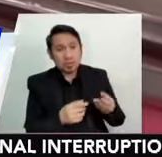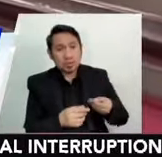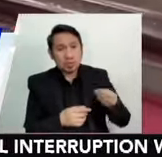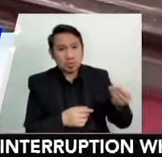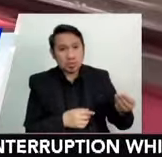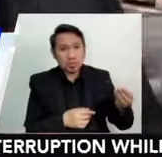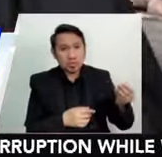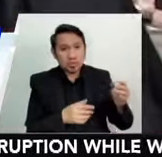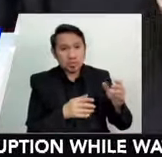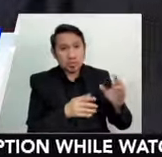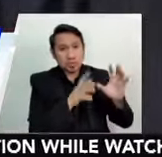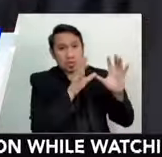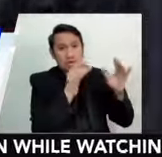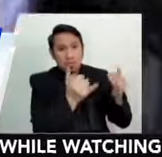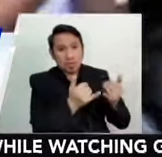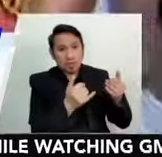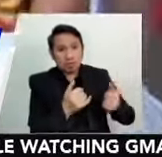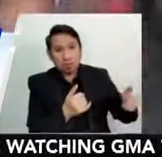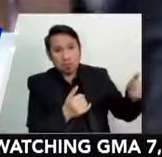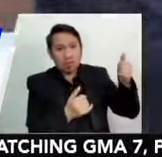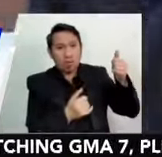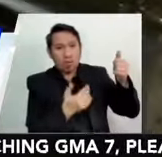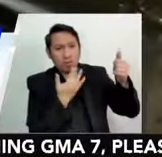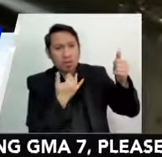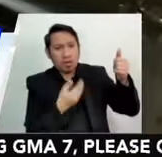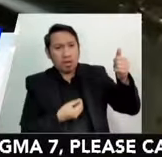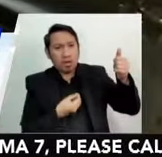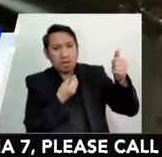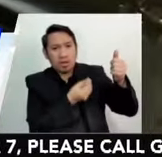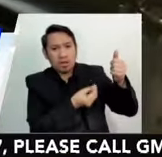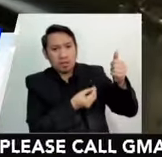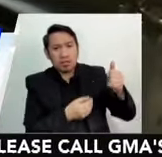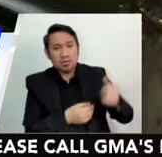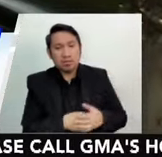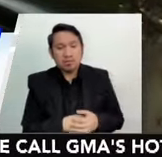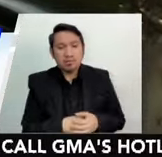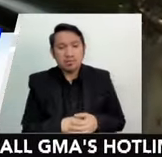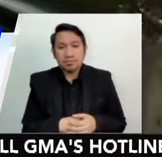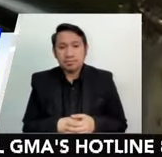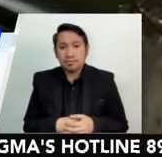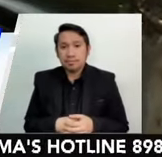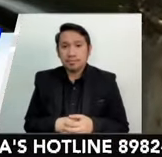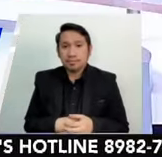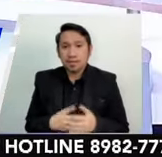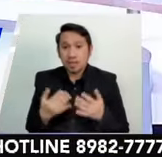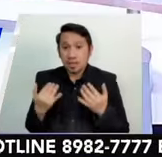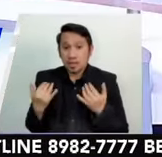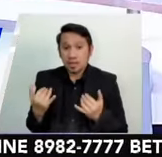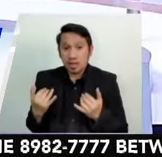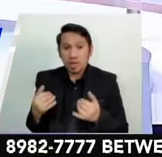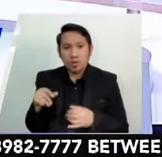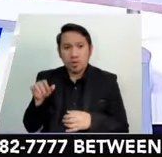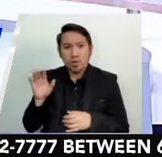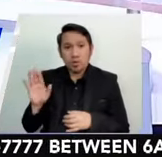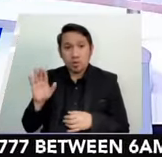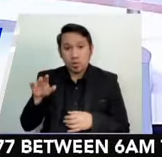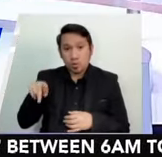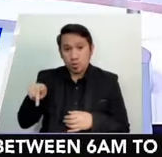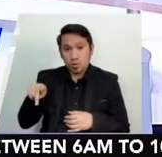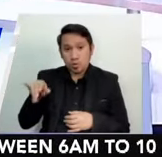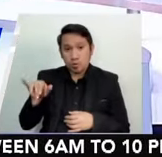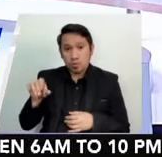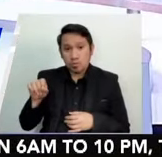korporasyon yung ating franchise? So ngayon po ba ang piston may mga member na ho ba kayo